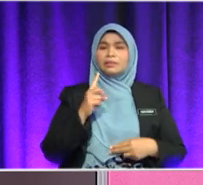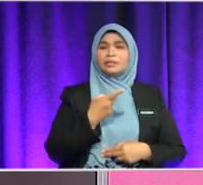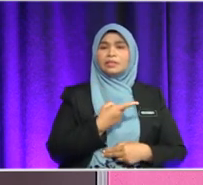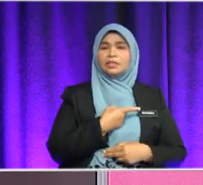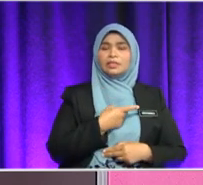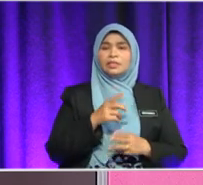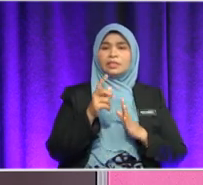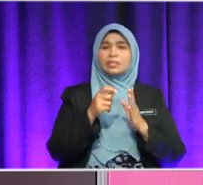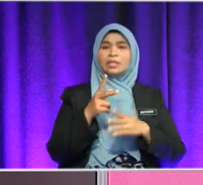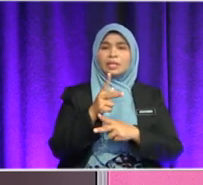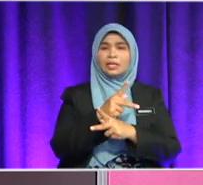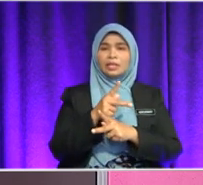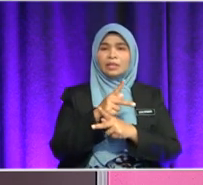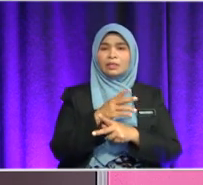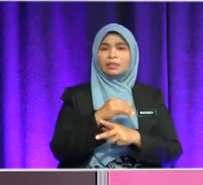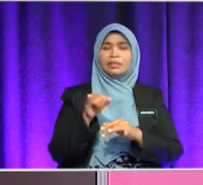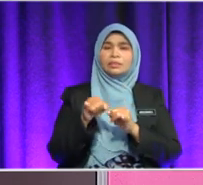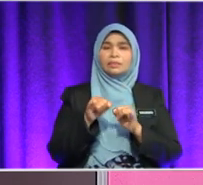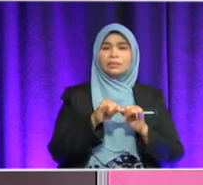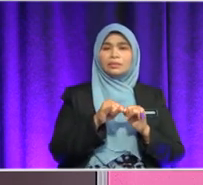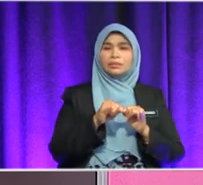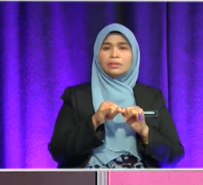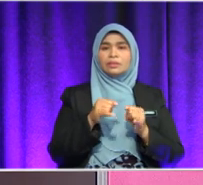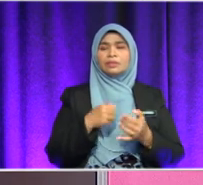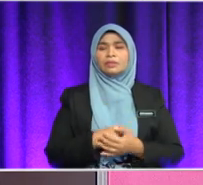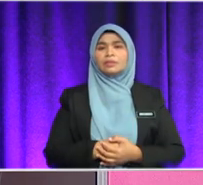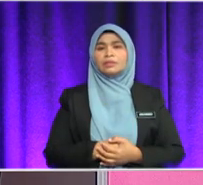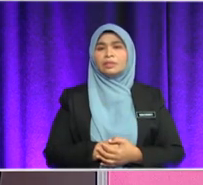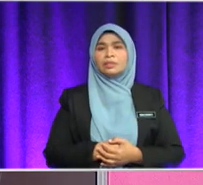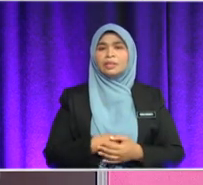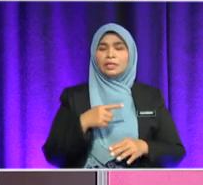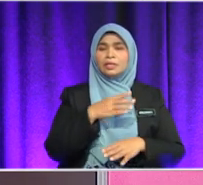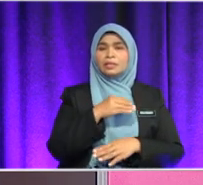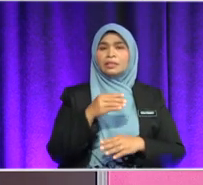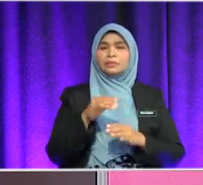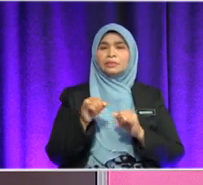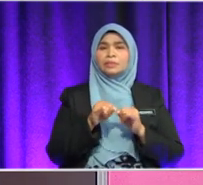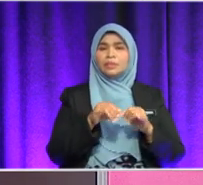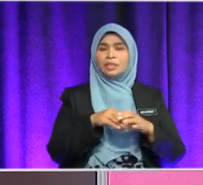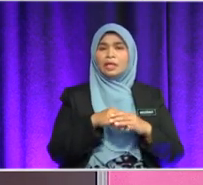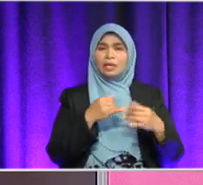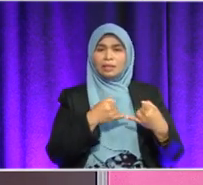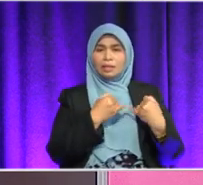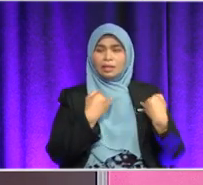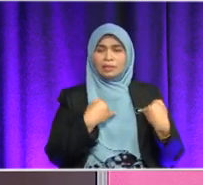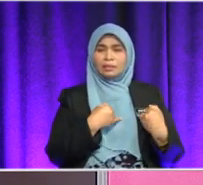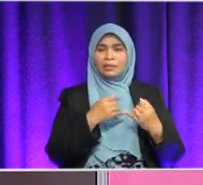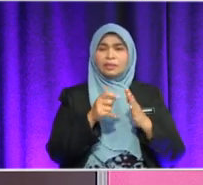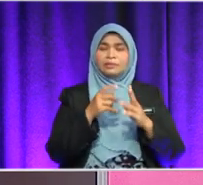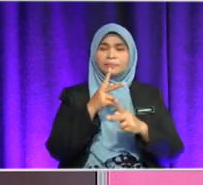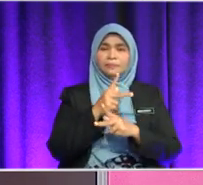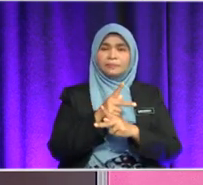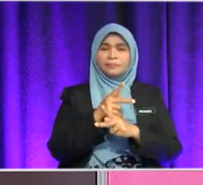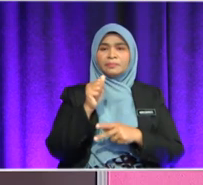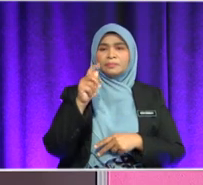kita tertawa dan juga disimpan ataupun dalam hati kita ini tersimpan akidah yang